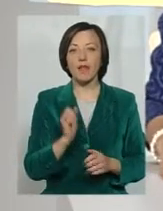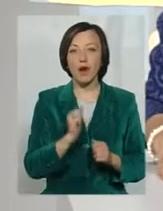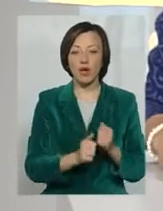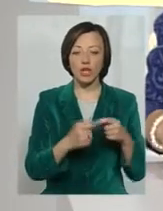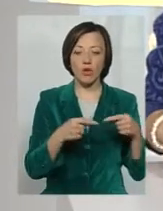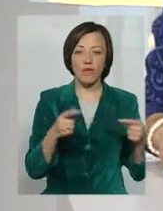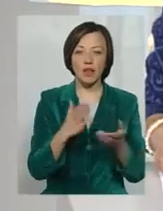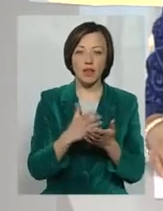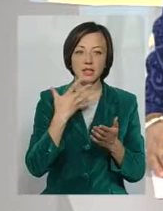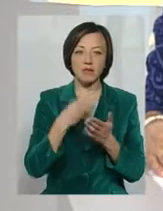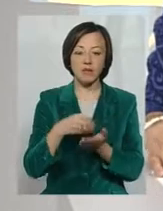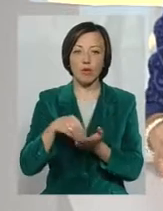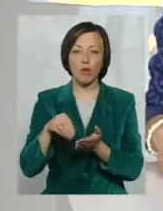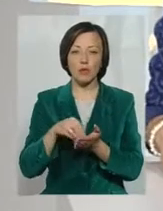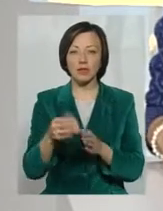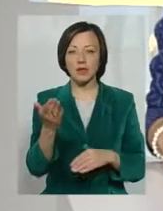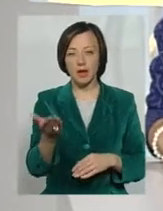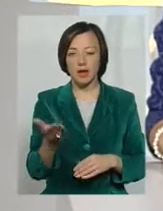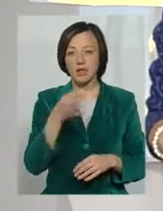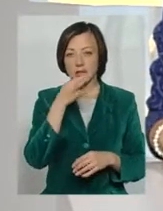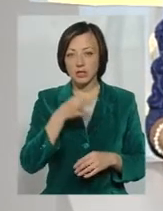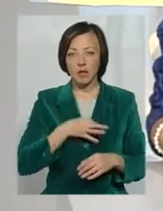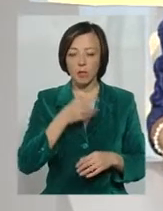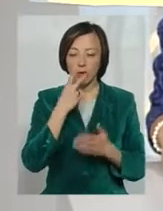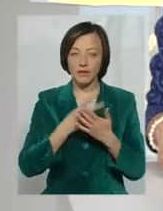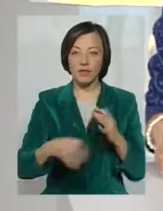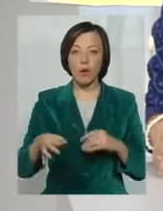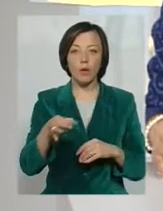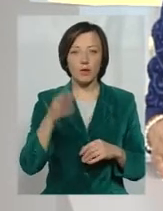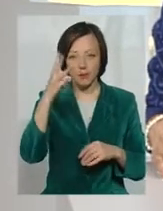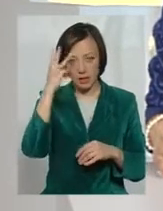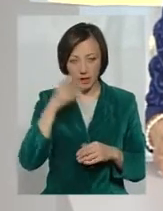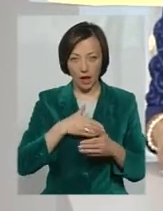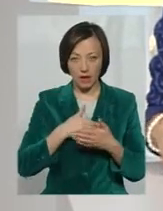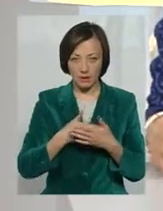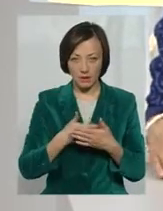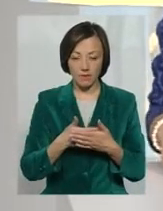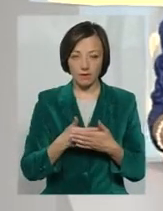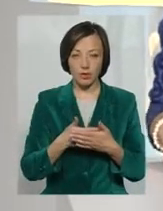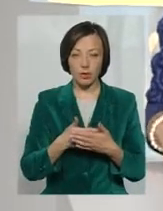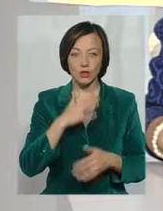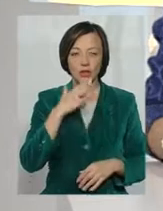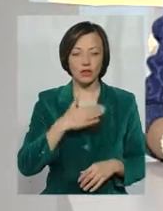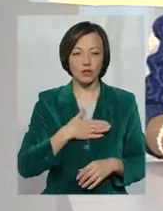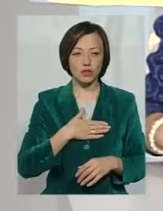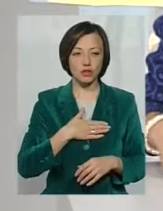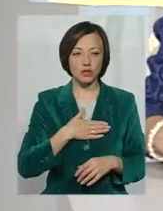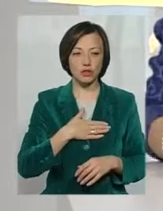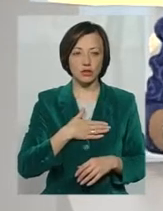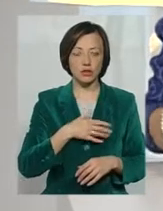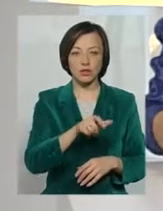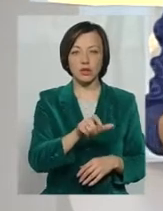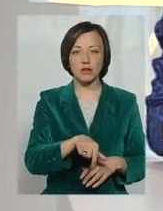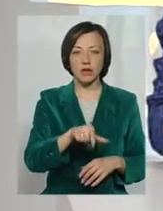свій покупець. Романе, якщо поглянути на Хмельниччину, наскільки активно наші